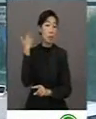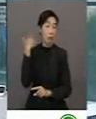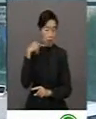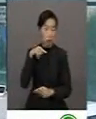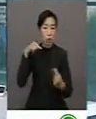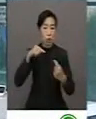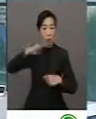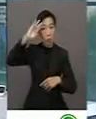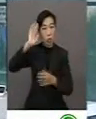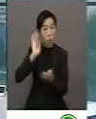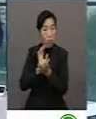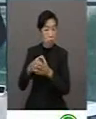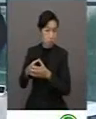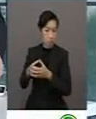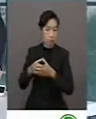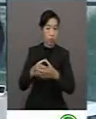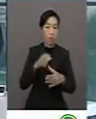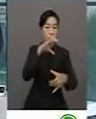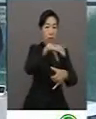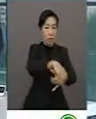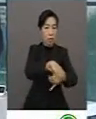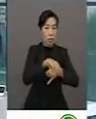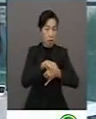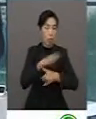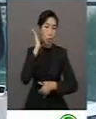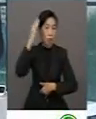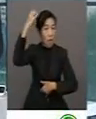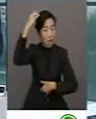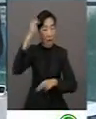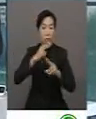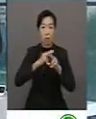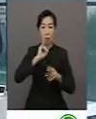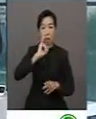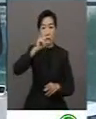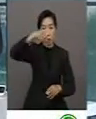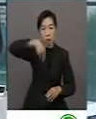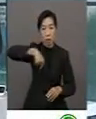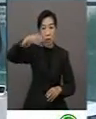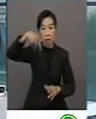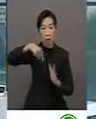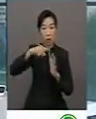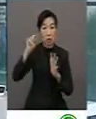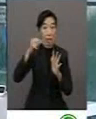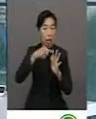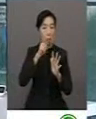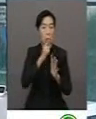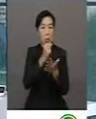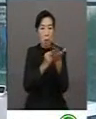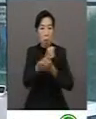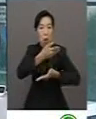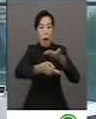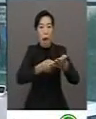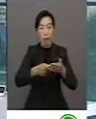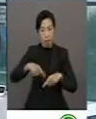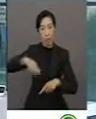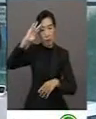ที่ทางเจ้าตำรวจเข้าจับกุมไซสนะแก้วพิมพาซึ่งเป็นนักค้ายาเสพติดนะครับตามหมายจับของทางการไท